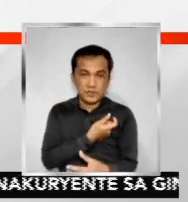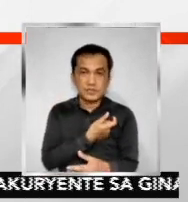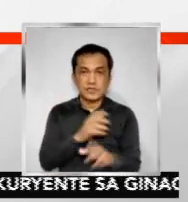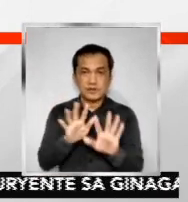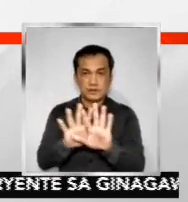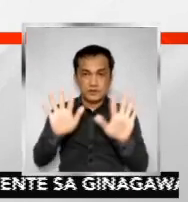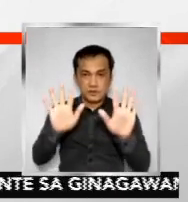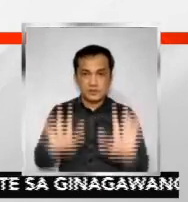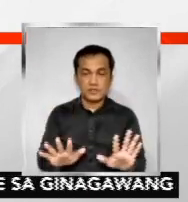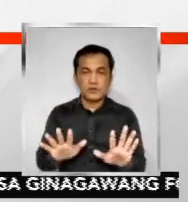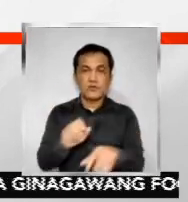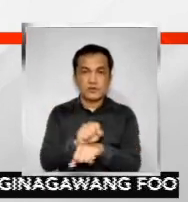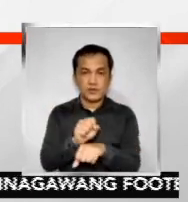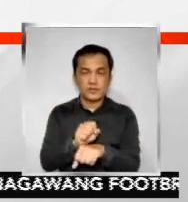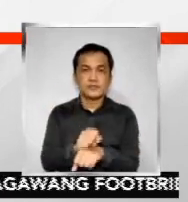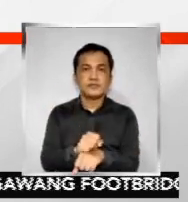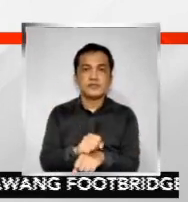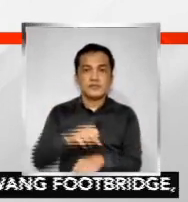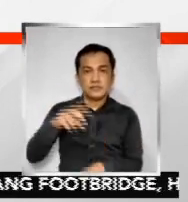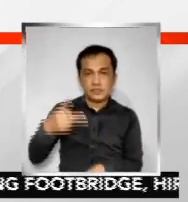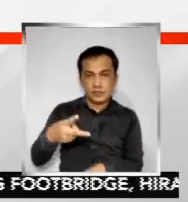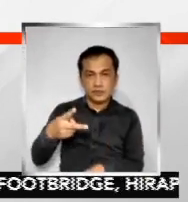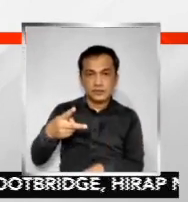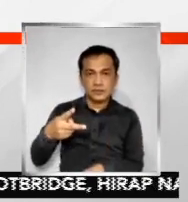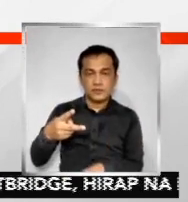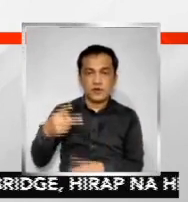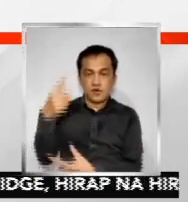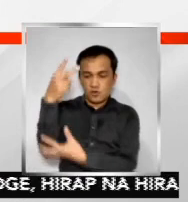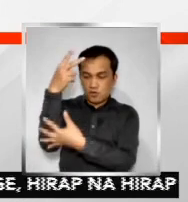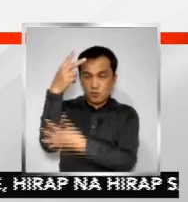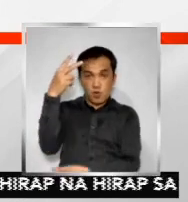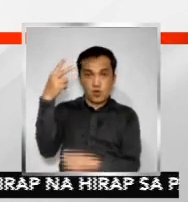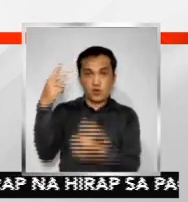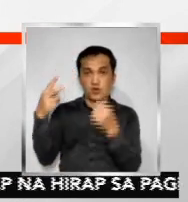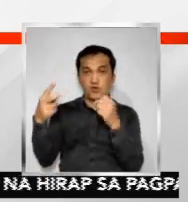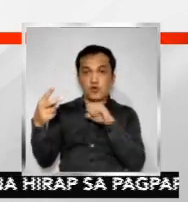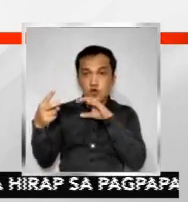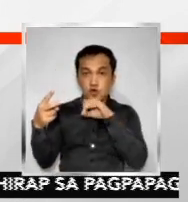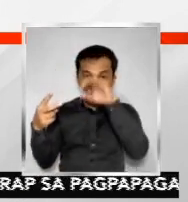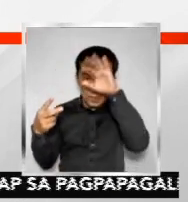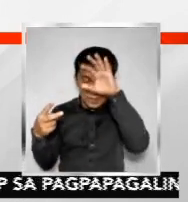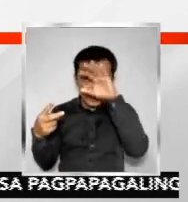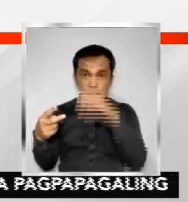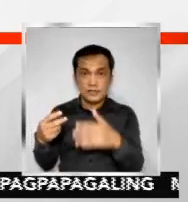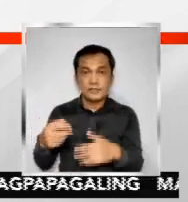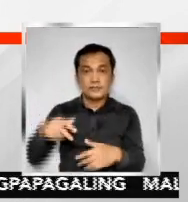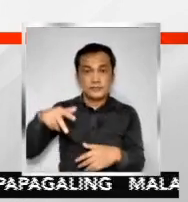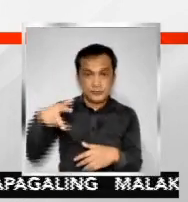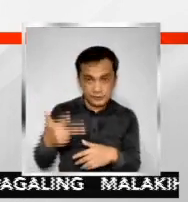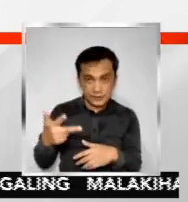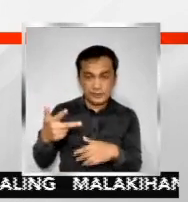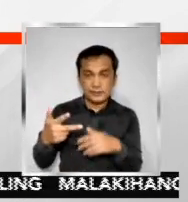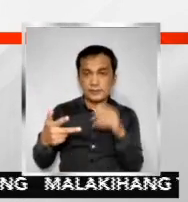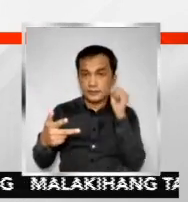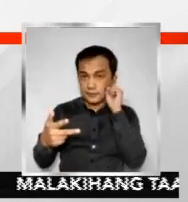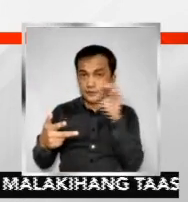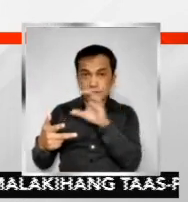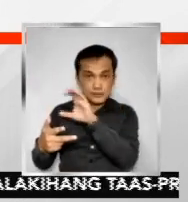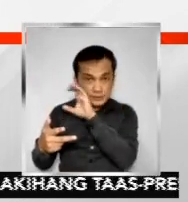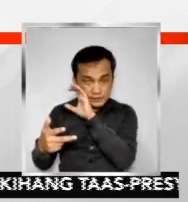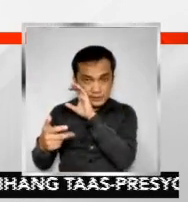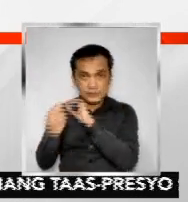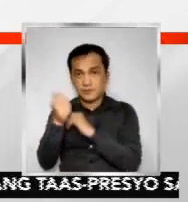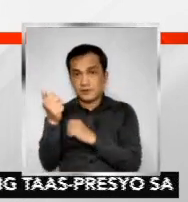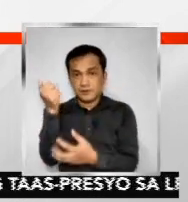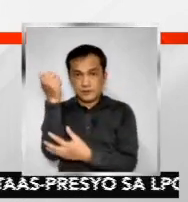worker. Pangalawa sa pila ang mga mahihirap na senior citizen. Kasunod nila ang iba pang senior citizen at iba pang mga mahihirap. Panglima